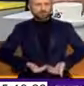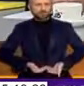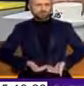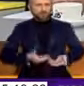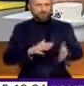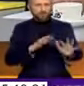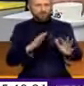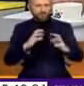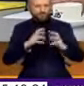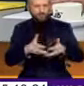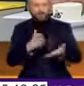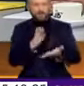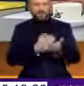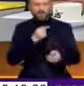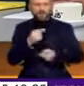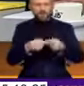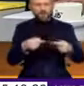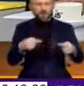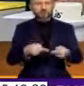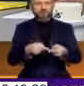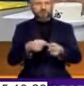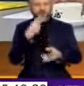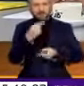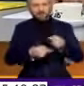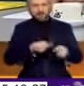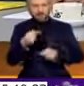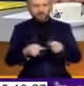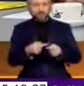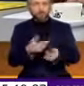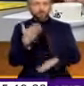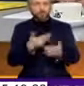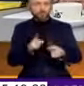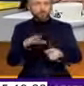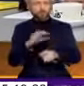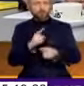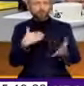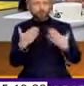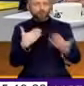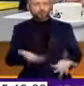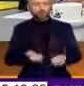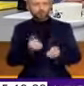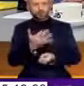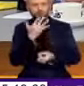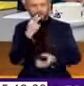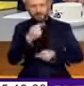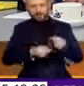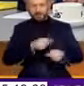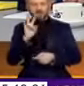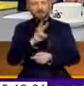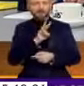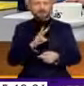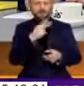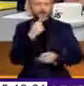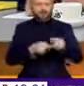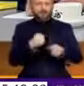речі вічні, є коріння, до якого треба триматися. І тут в міру можливості все, що стосується підтримки національних традицій і релігійних традицій, ми